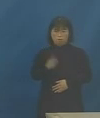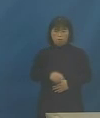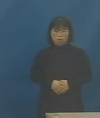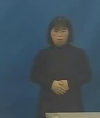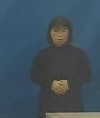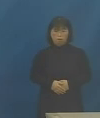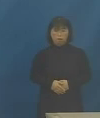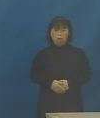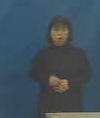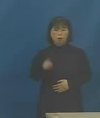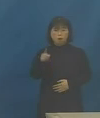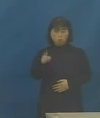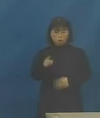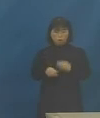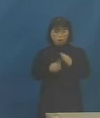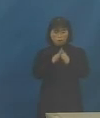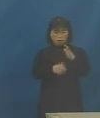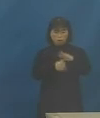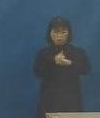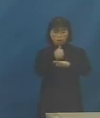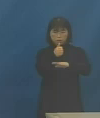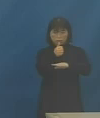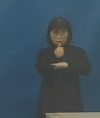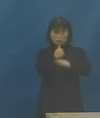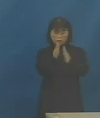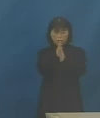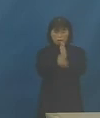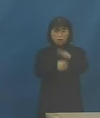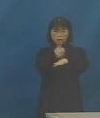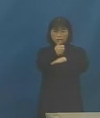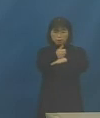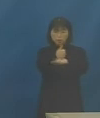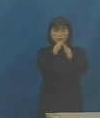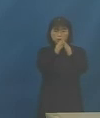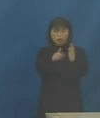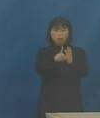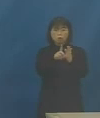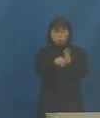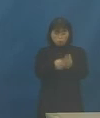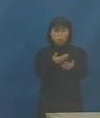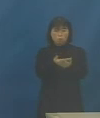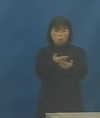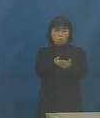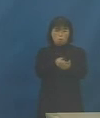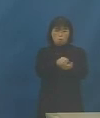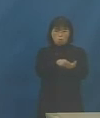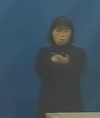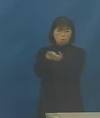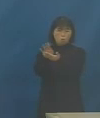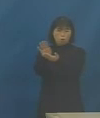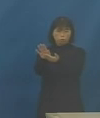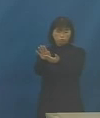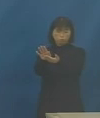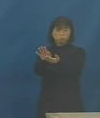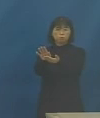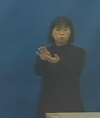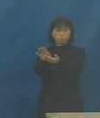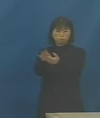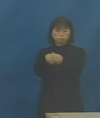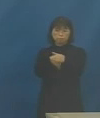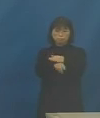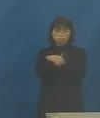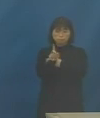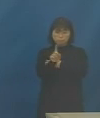しこれは知事会でもそうしたあの横暴ですねさせていただいているところですえっと申しますの